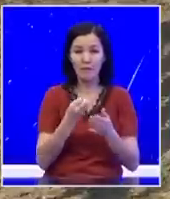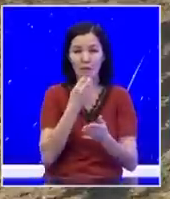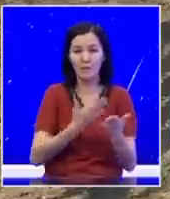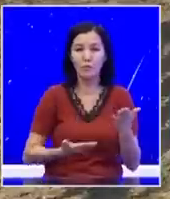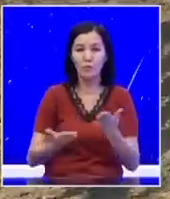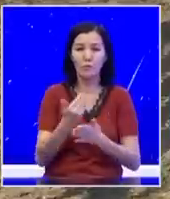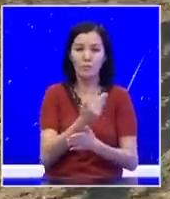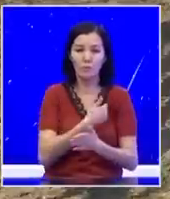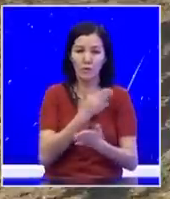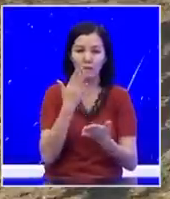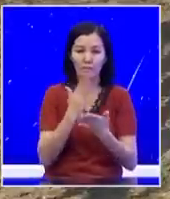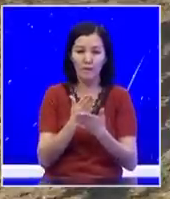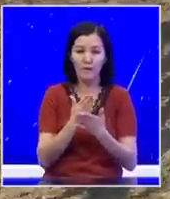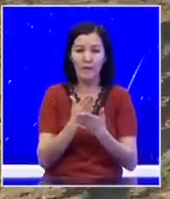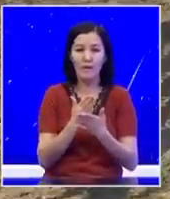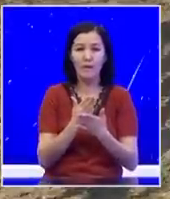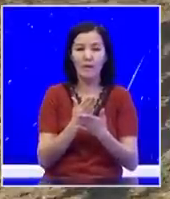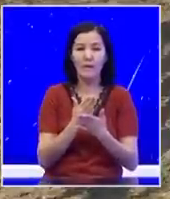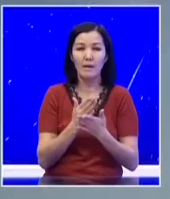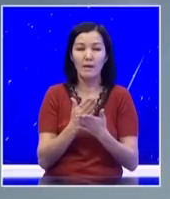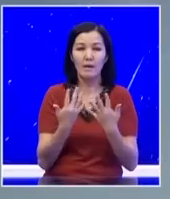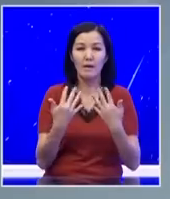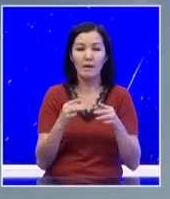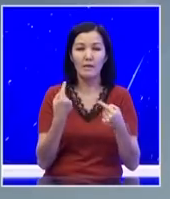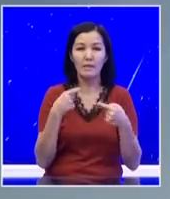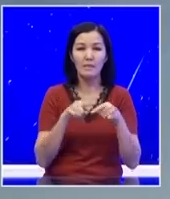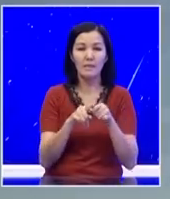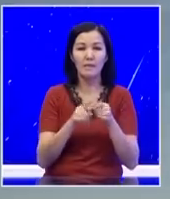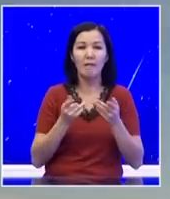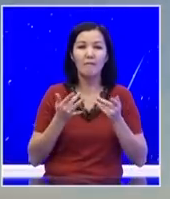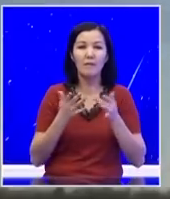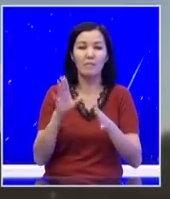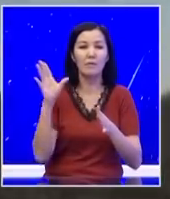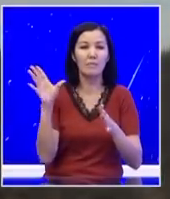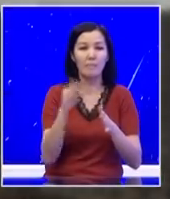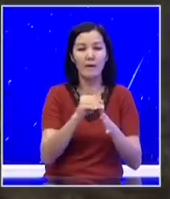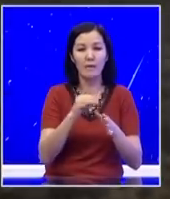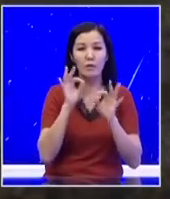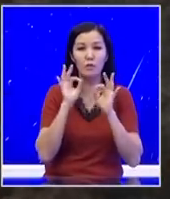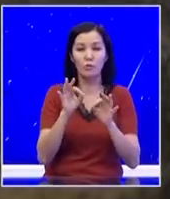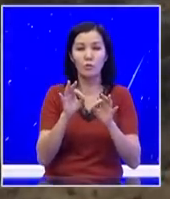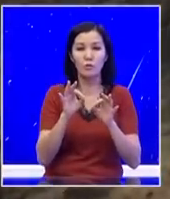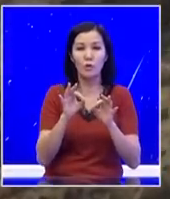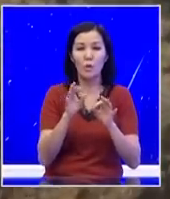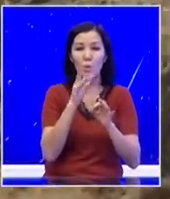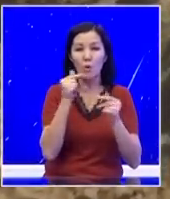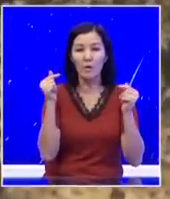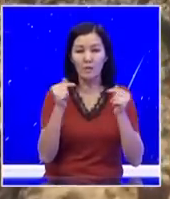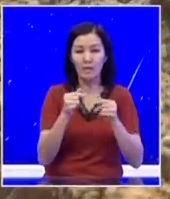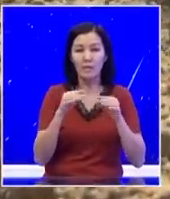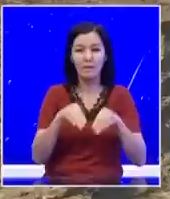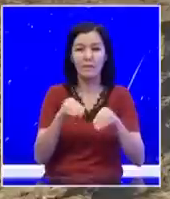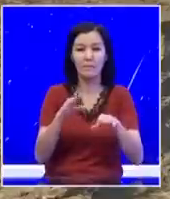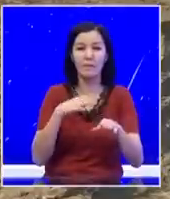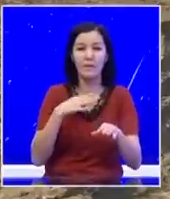деген ниеттеміз. Агротехнический ана требованиялардың бәрін сабылет етіп, уақытын септік деп ойлаймыз. Карантин жарияланып,